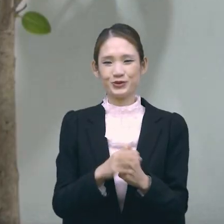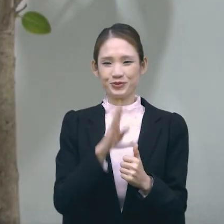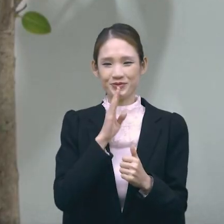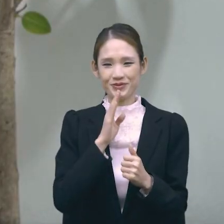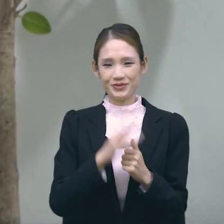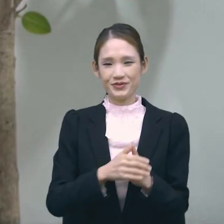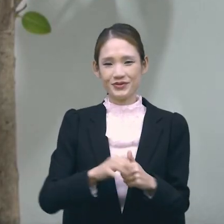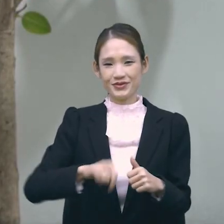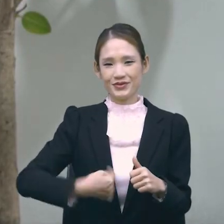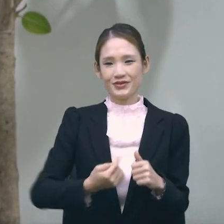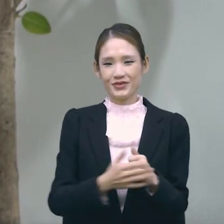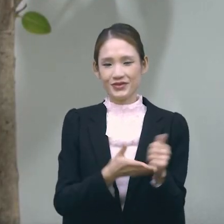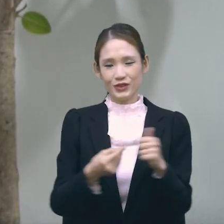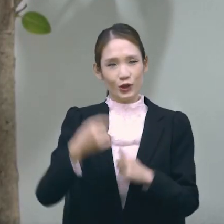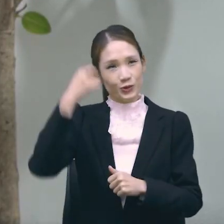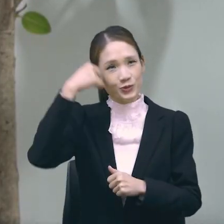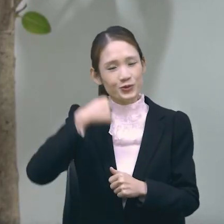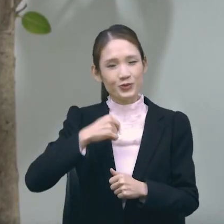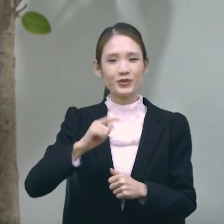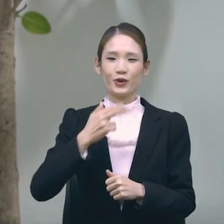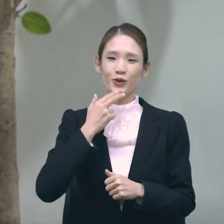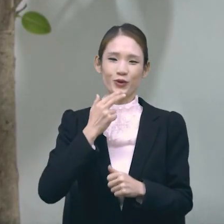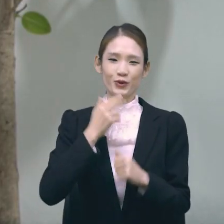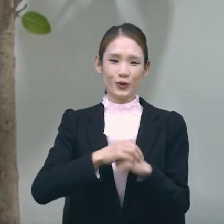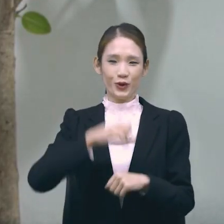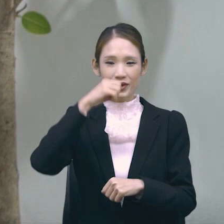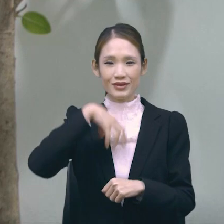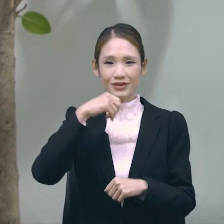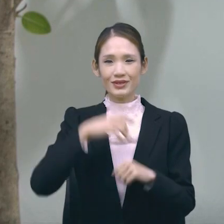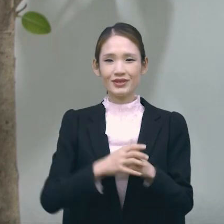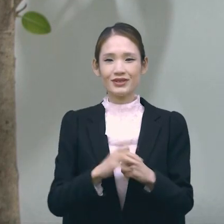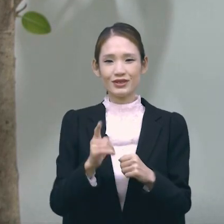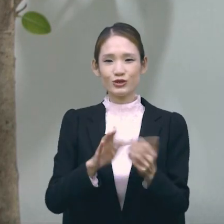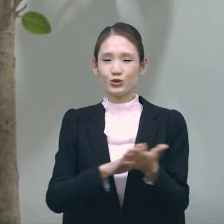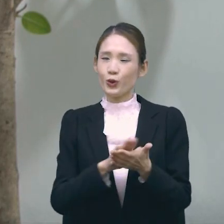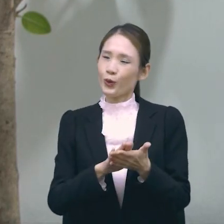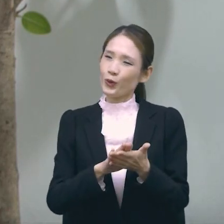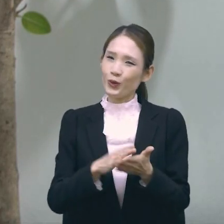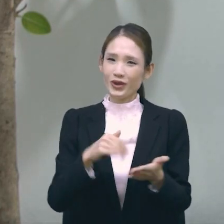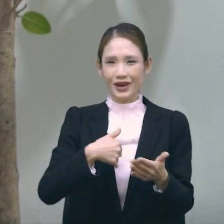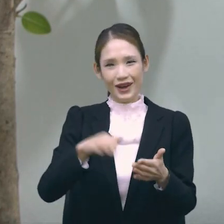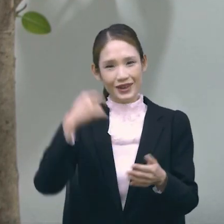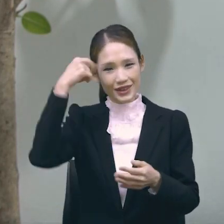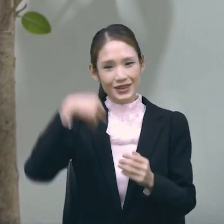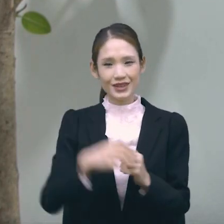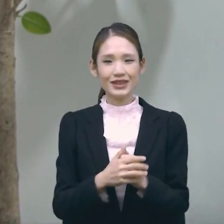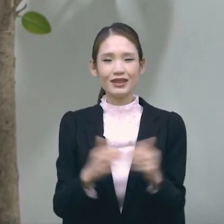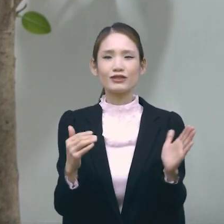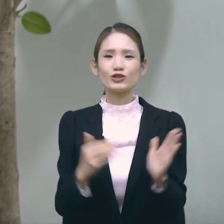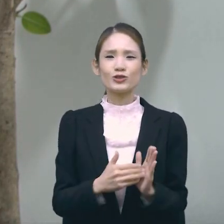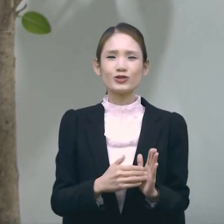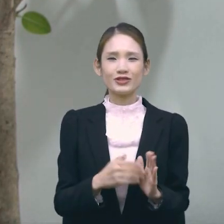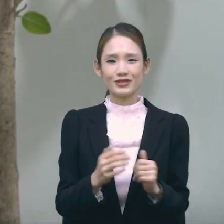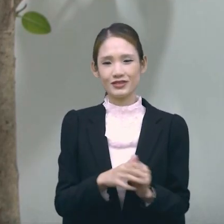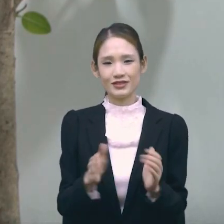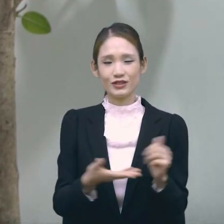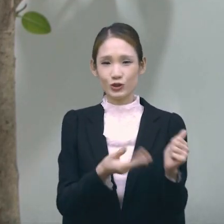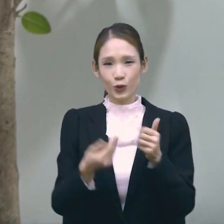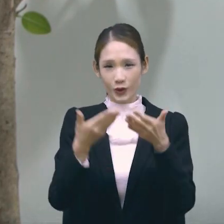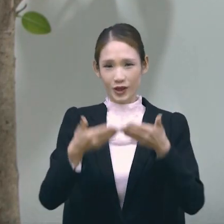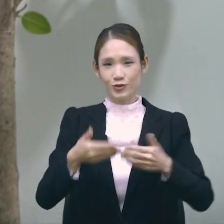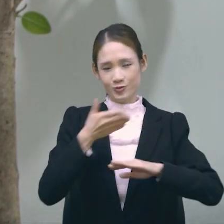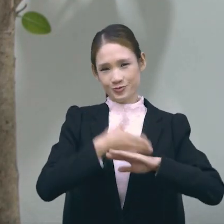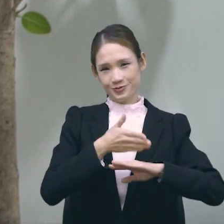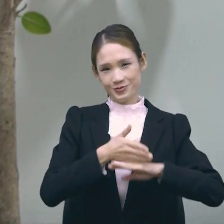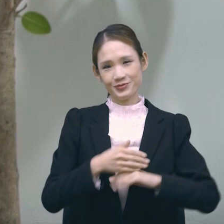아 그래? 아 저 오늘 게스트한 느낌이 아니고 아 맞아 그냥 좀 놀다 가는 느낌인데 끝났다고 하니까 오늘 초대해주셔서